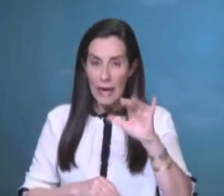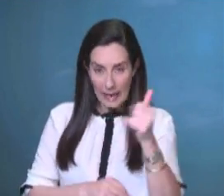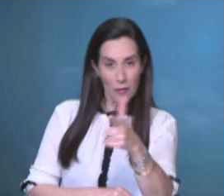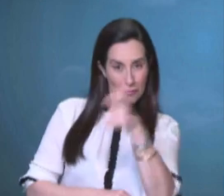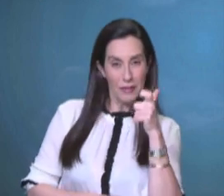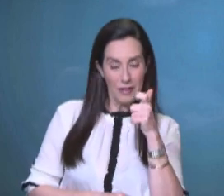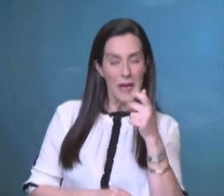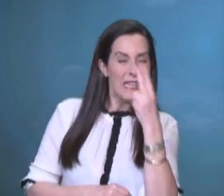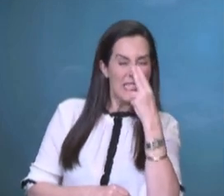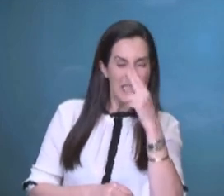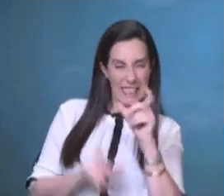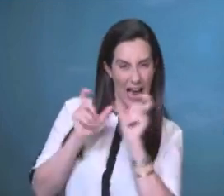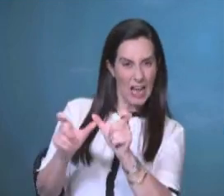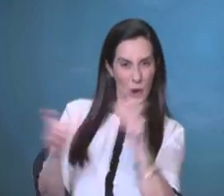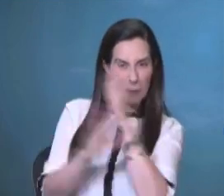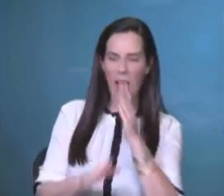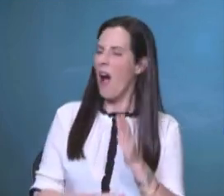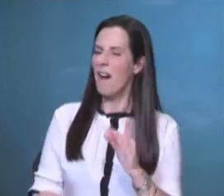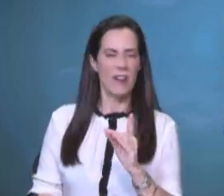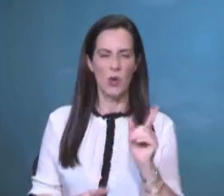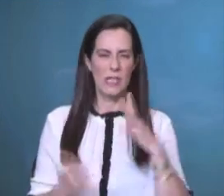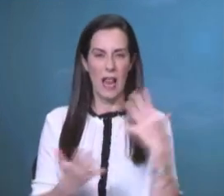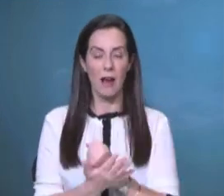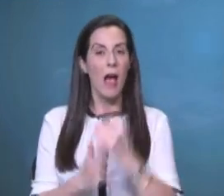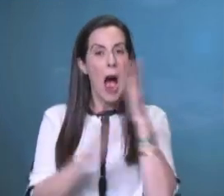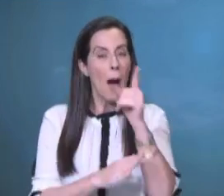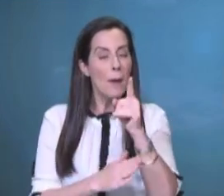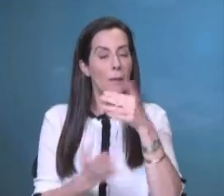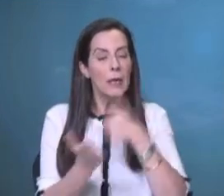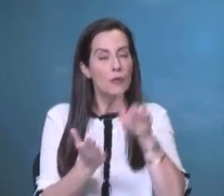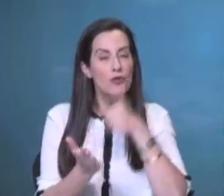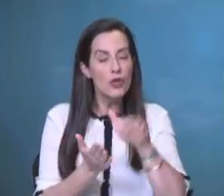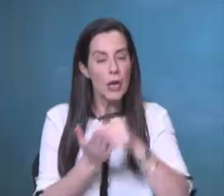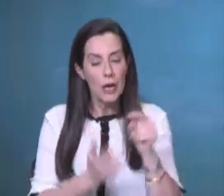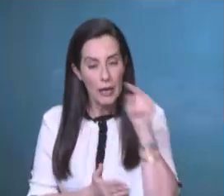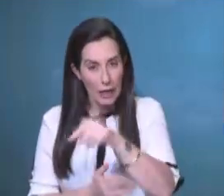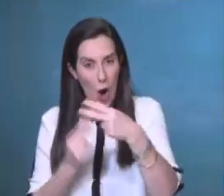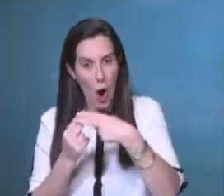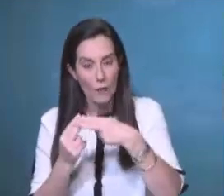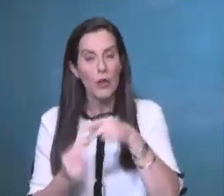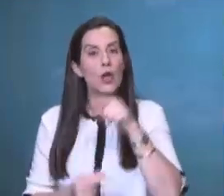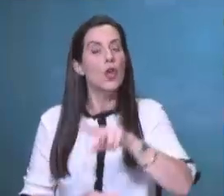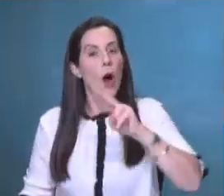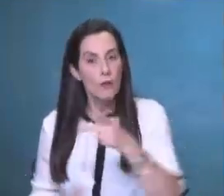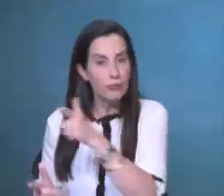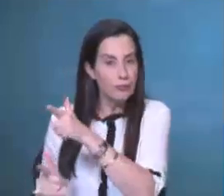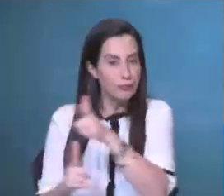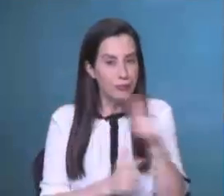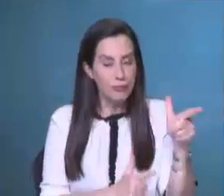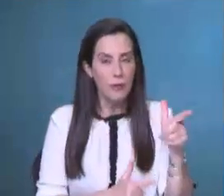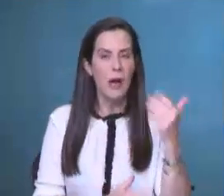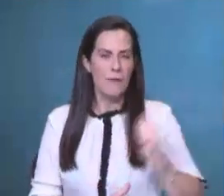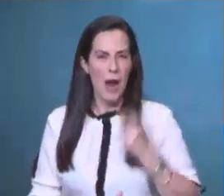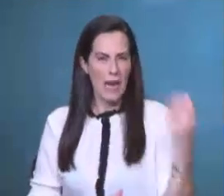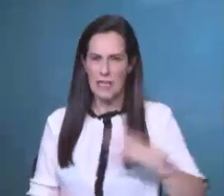בניסיון לעצור אותו, אך לשווא. המחבל המשיך לצומת גיטאי אביסר הסמוך, שם שוב ירה ופצע קשה את הלוחם אלכס